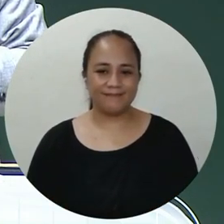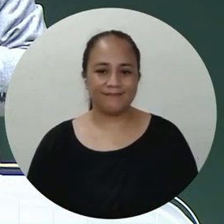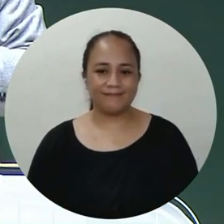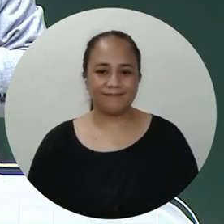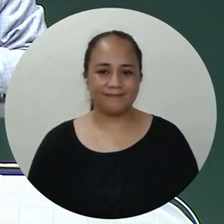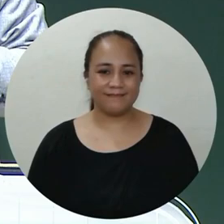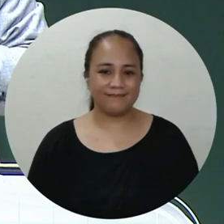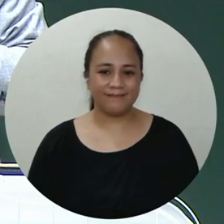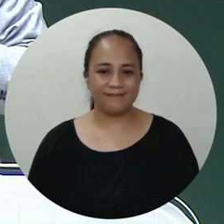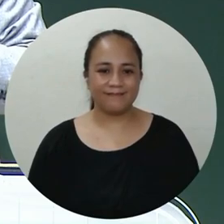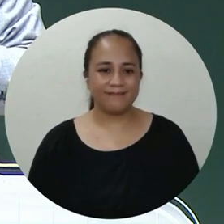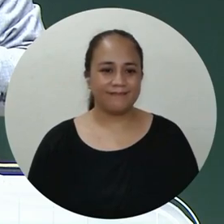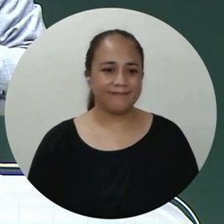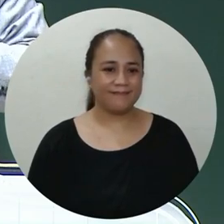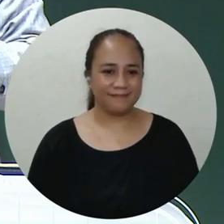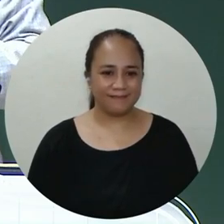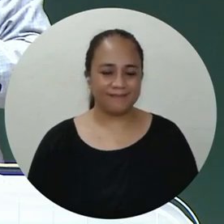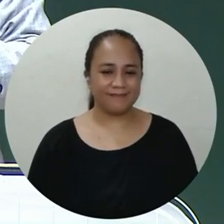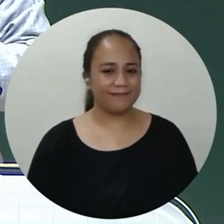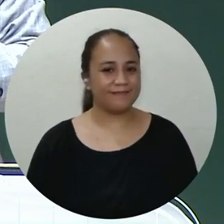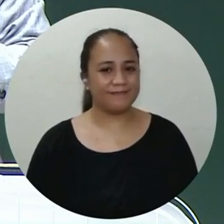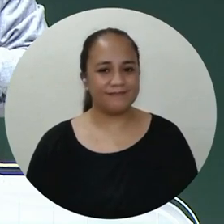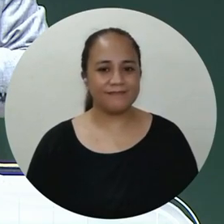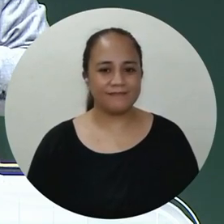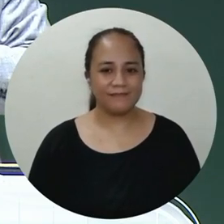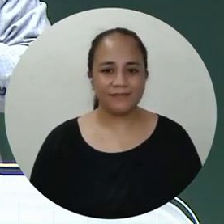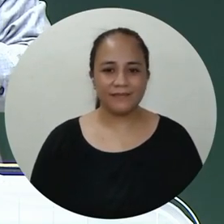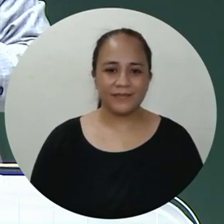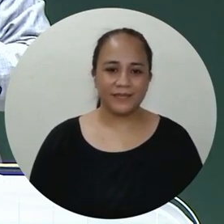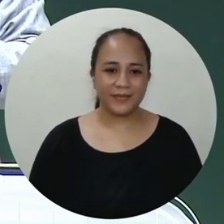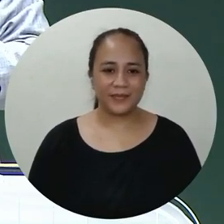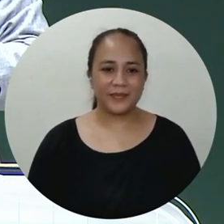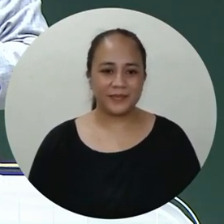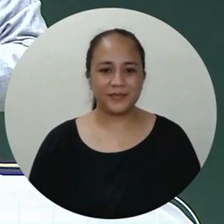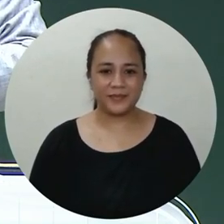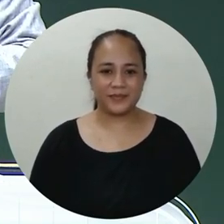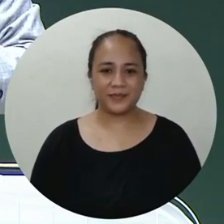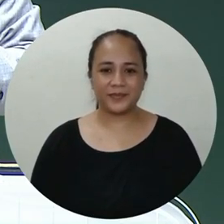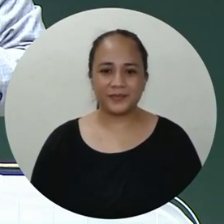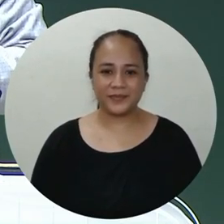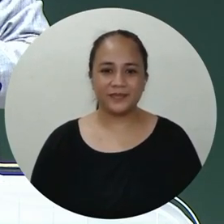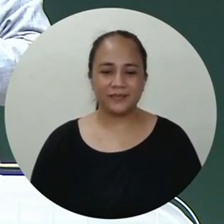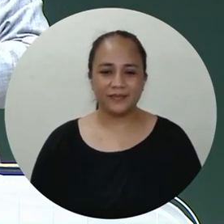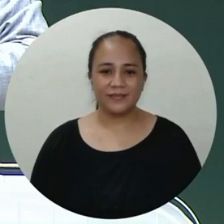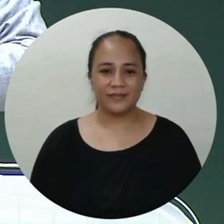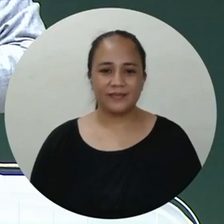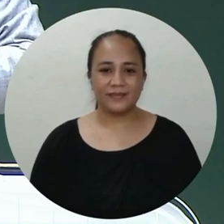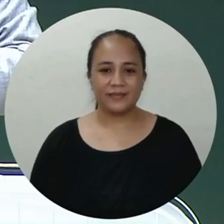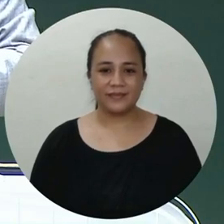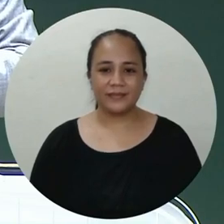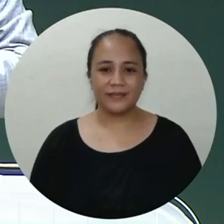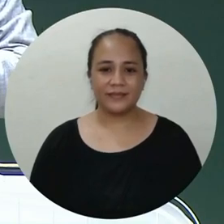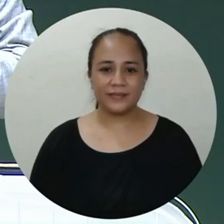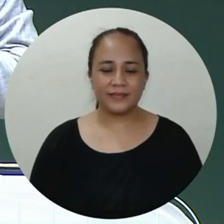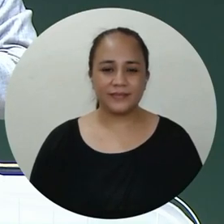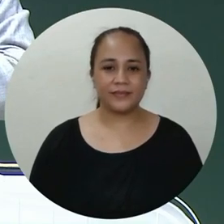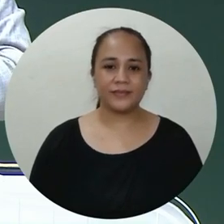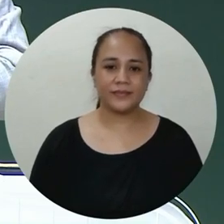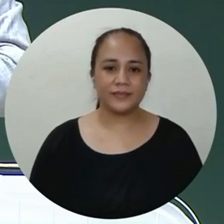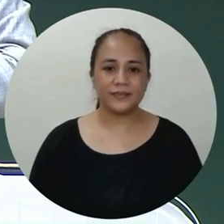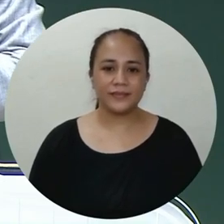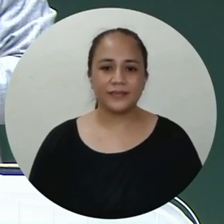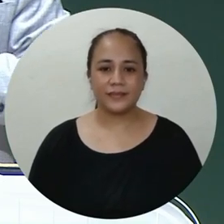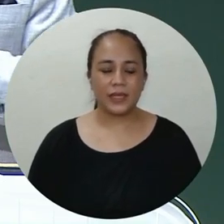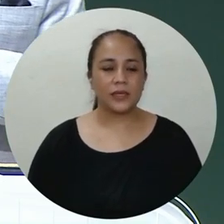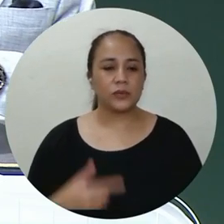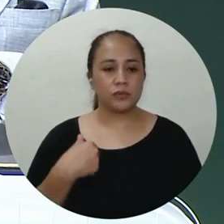가서 새벽 기도 할 때까지 혼자서 아무도 없어요. 혼자서 의자에서 기도하고 3년 잤어요. So when I was